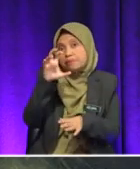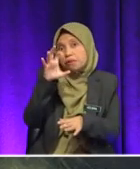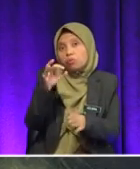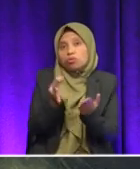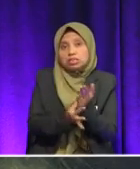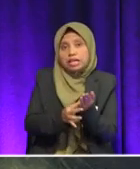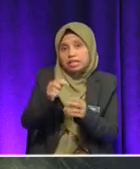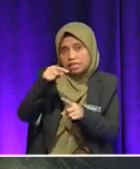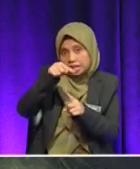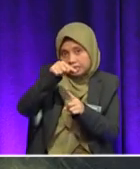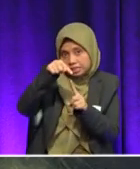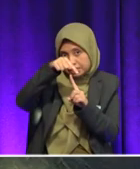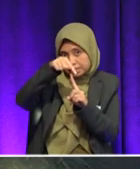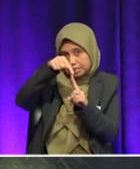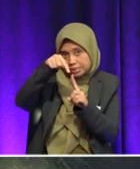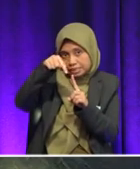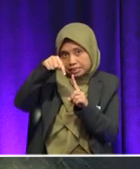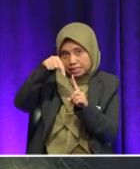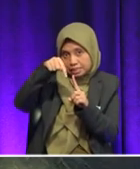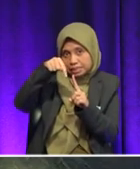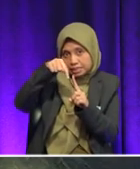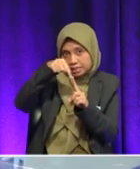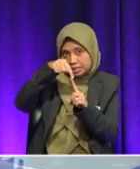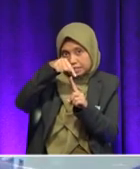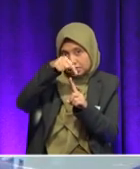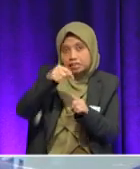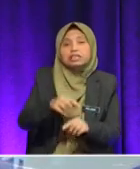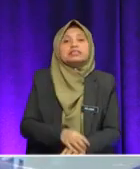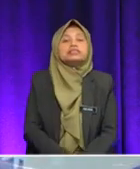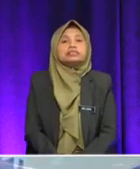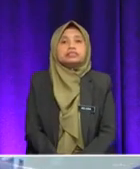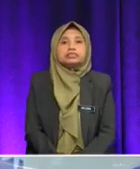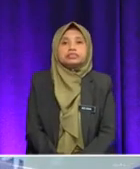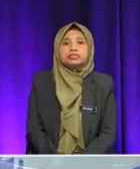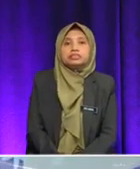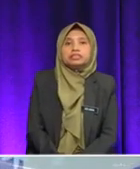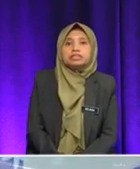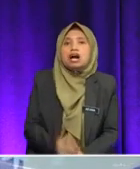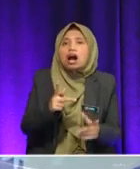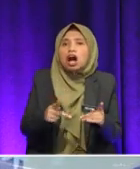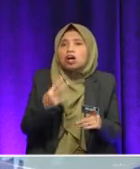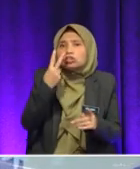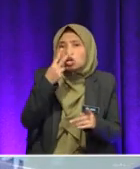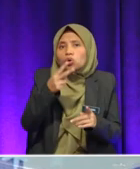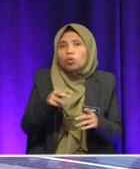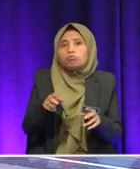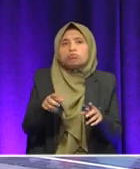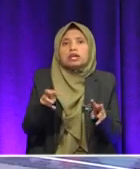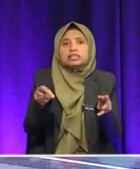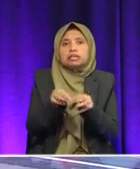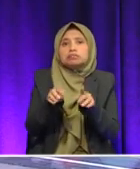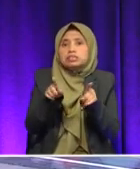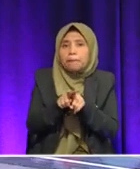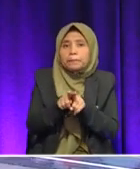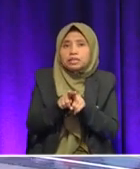di keliling duit sealing tuh dia 50 sini dia belekuk sih kalau tengok seakankah juga